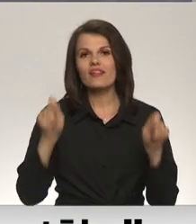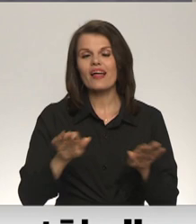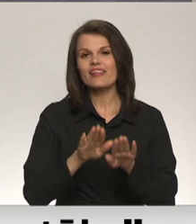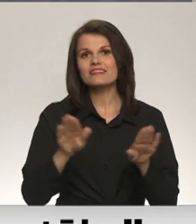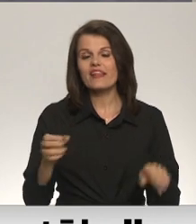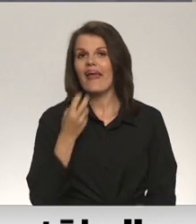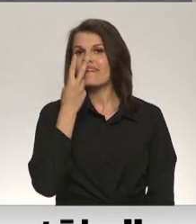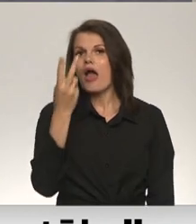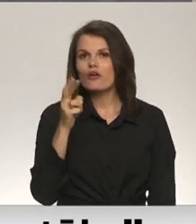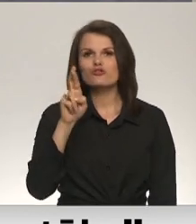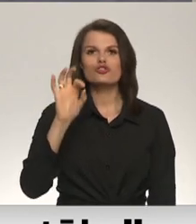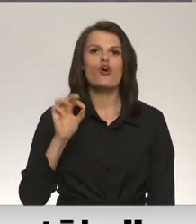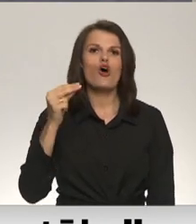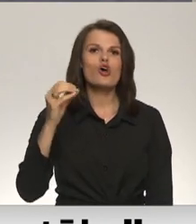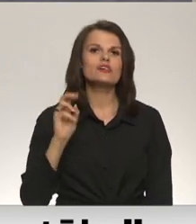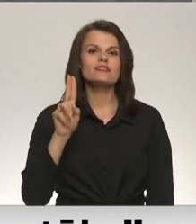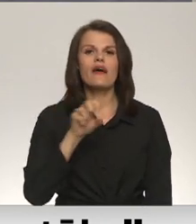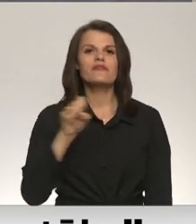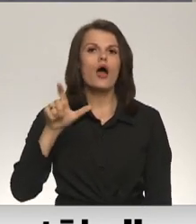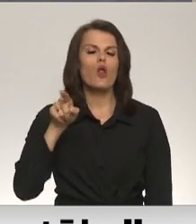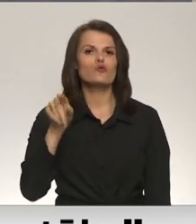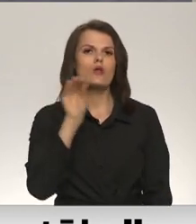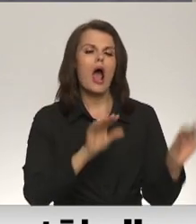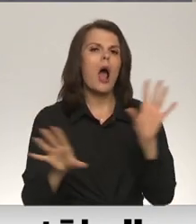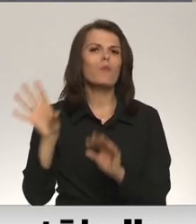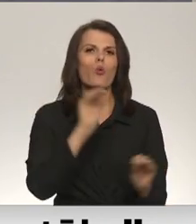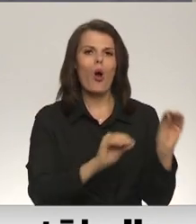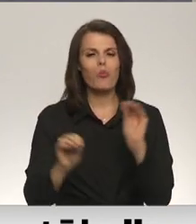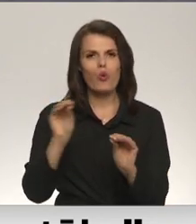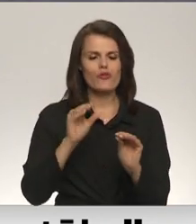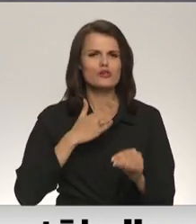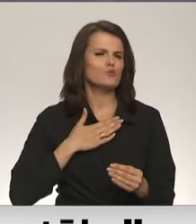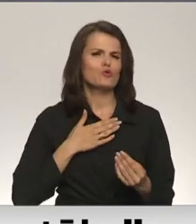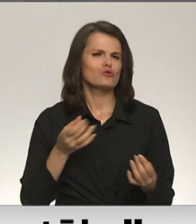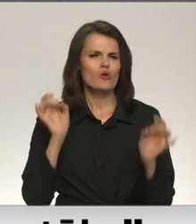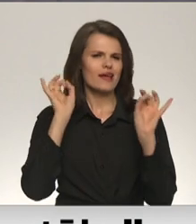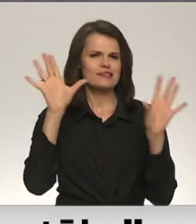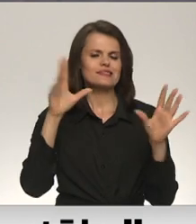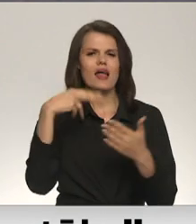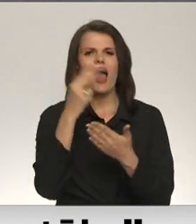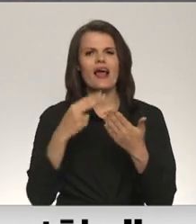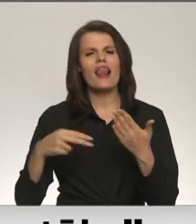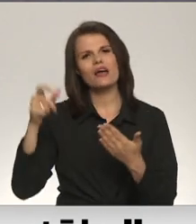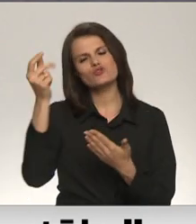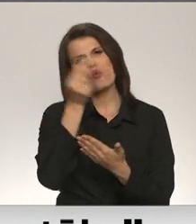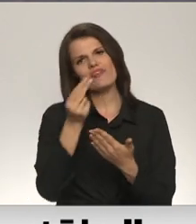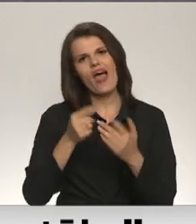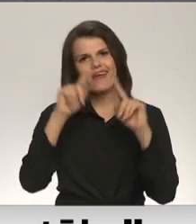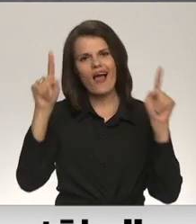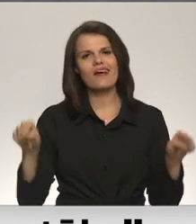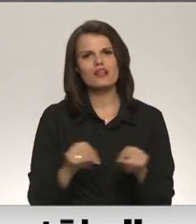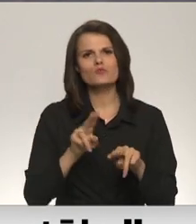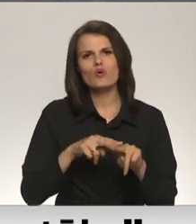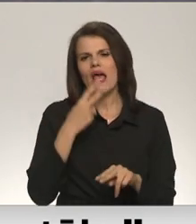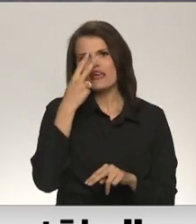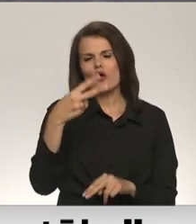Tajā apkopotas mūsu izcilā mākslinieka Jaņa Rozentāla gleznes un jugendstila priekšmeti, kas ļauj ieraudzīt 20. Gadsimta sākumu laiku